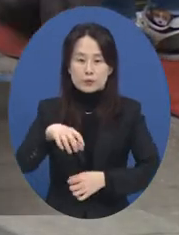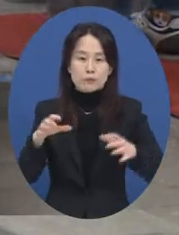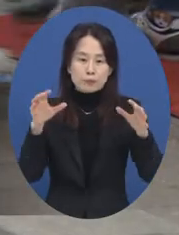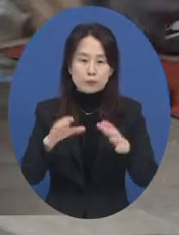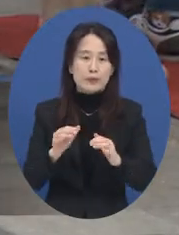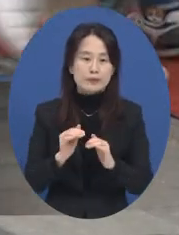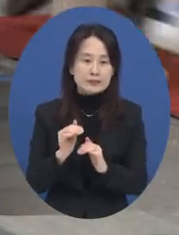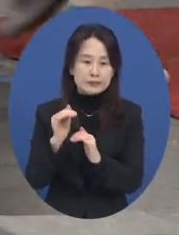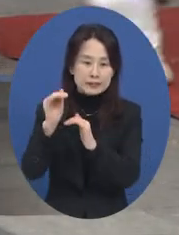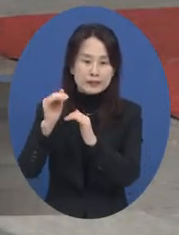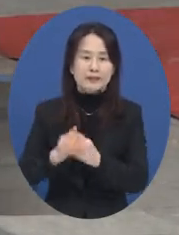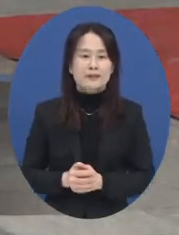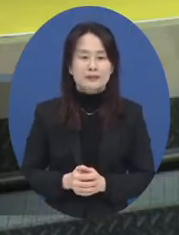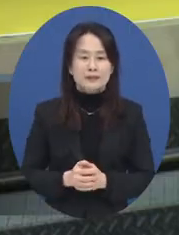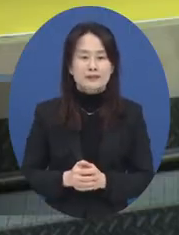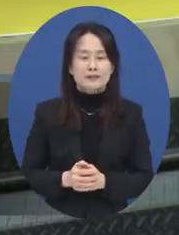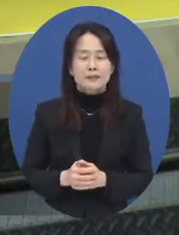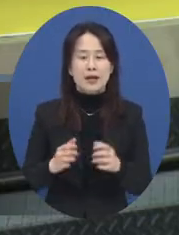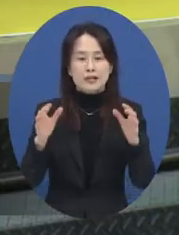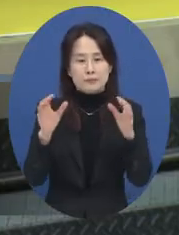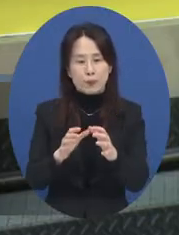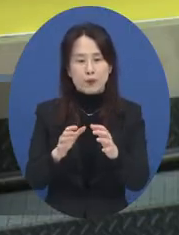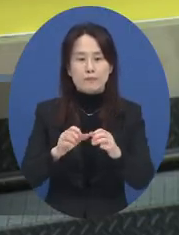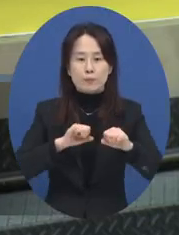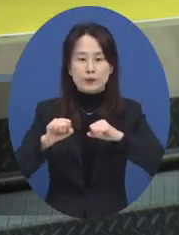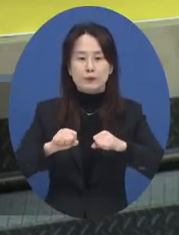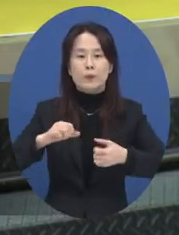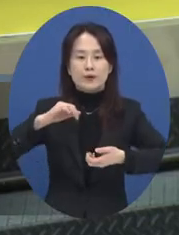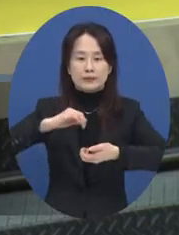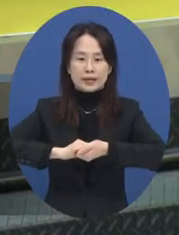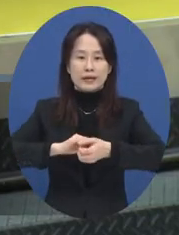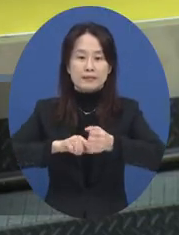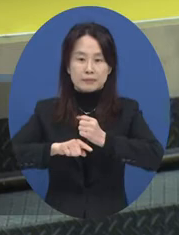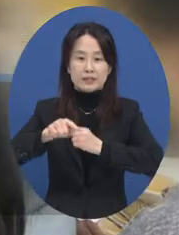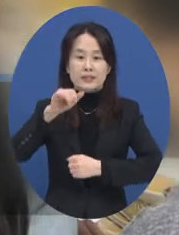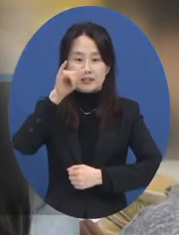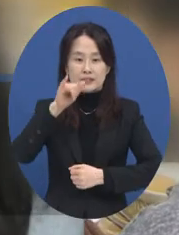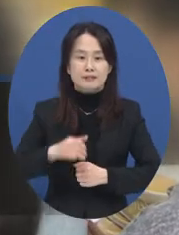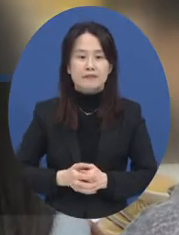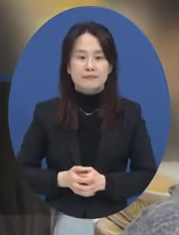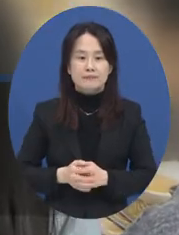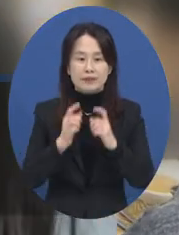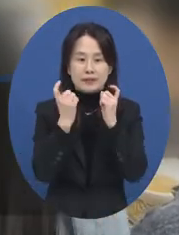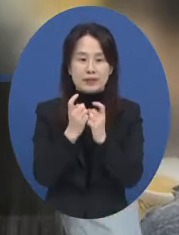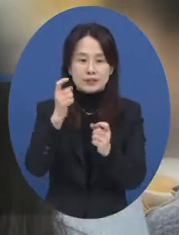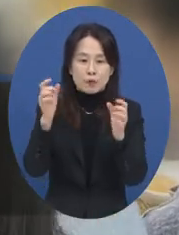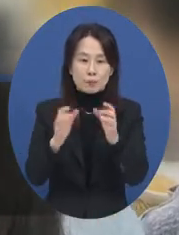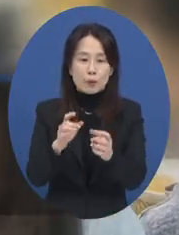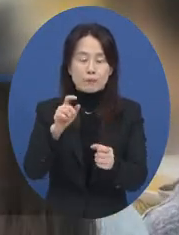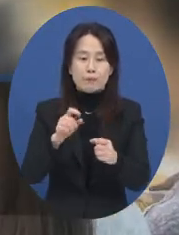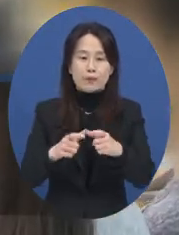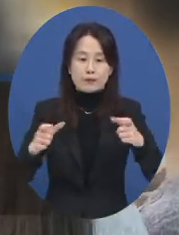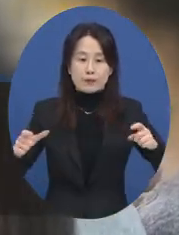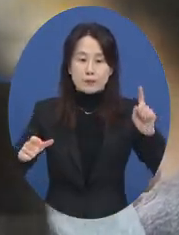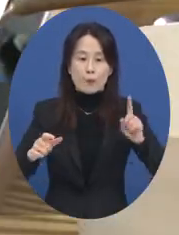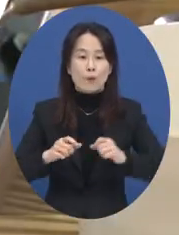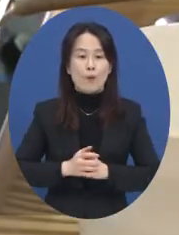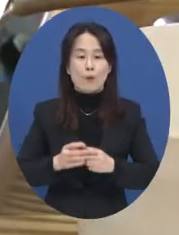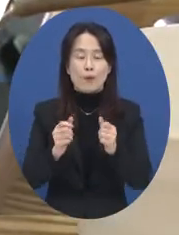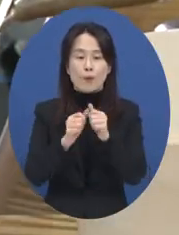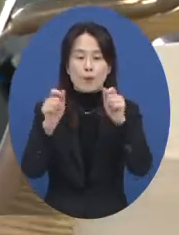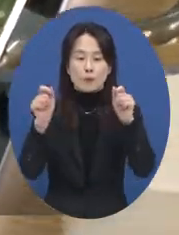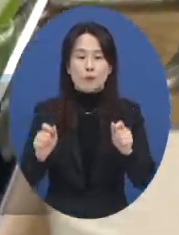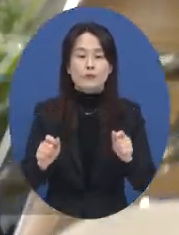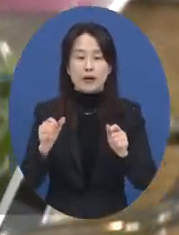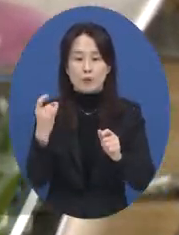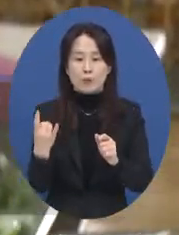모여 진행하는 일시적인 집합 모임 활동을 제한하는 것을 의미합니다 사적 모인 범위는 동창회 도모에